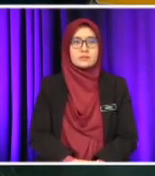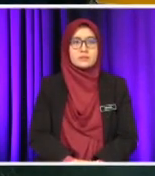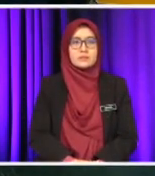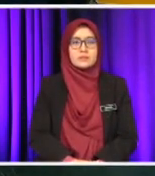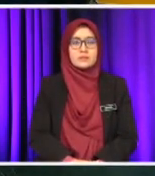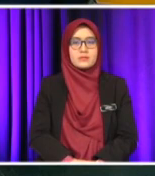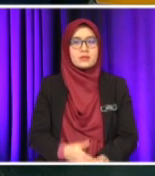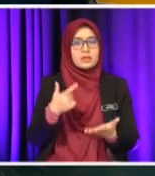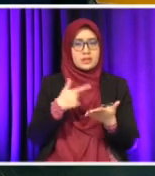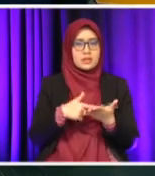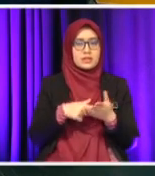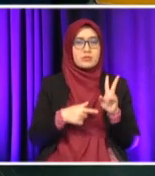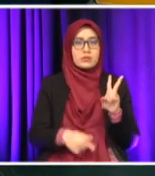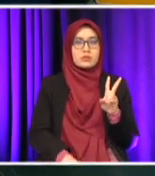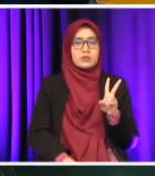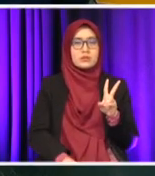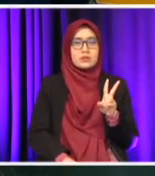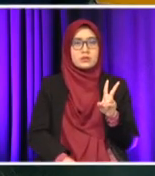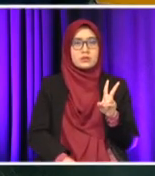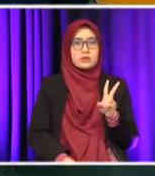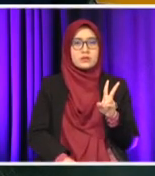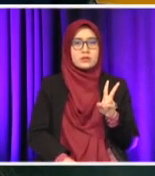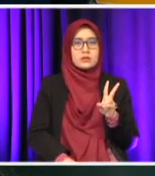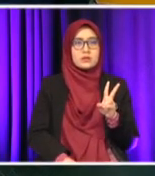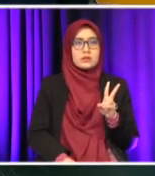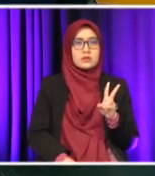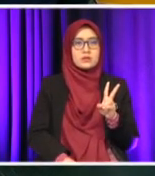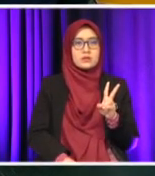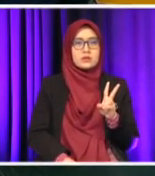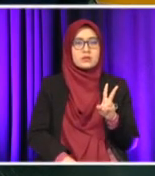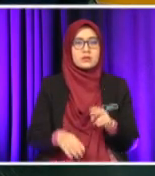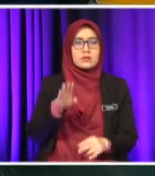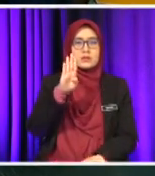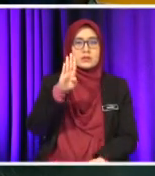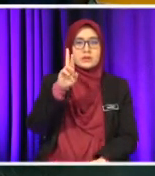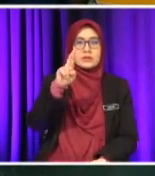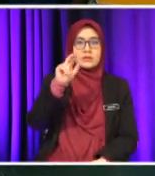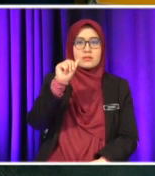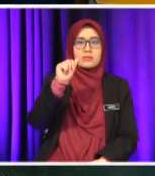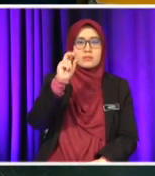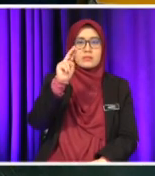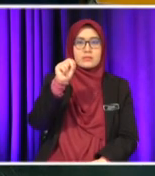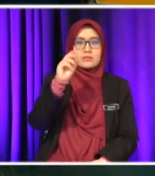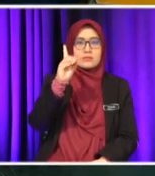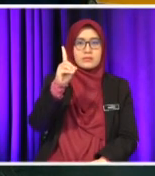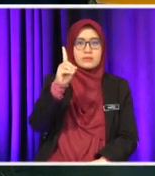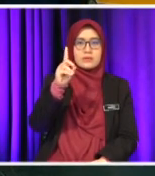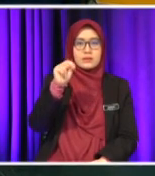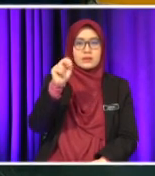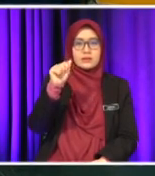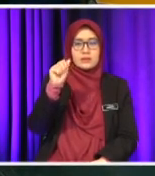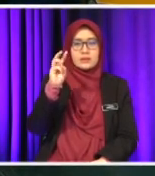seterusnya yaitu eee punch Oh iya ini adalah brand name sih Bro boleh disebut namanya